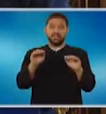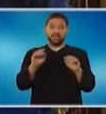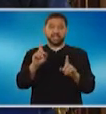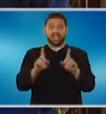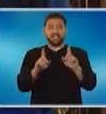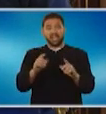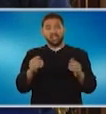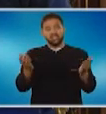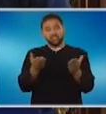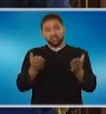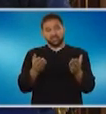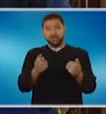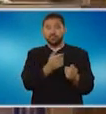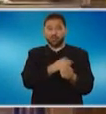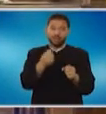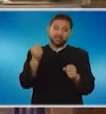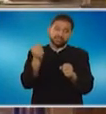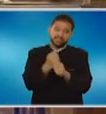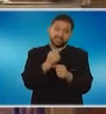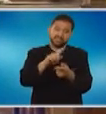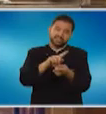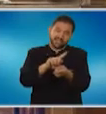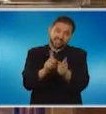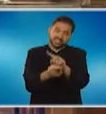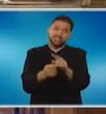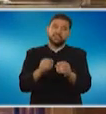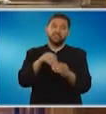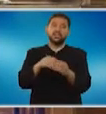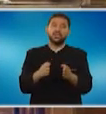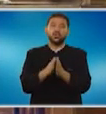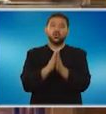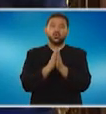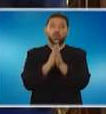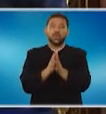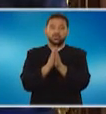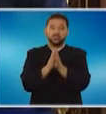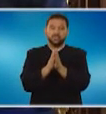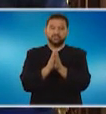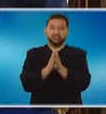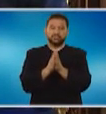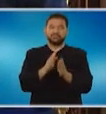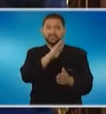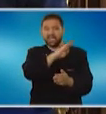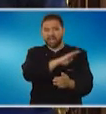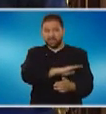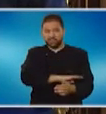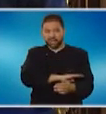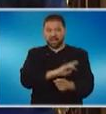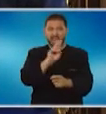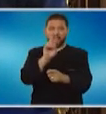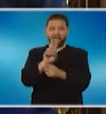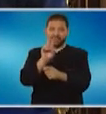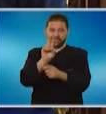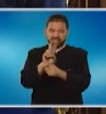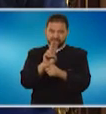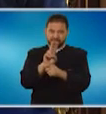Poate deveni. Depinde, repet, de depășirea aceasta a etapelor. Răbdare,